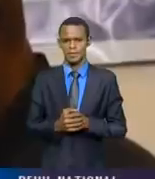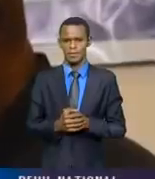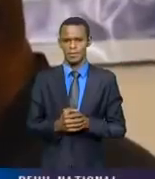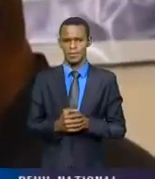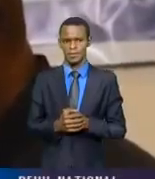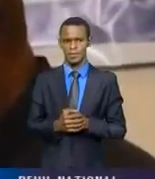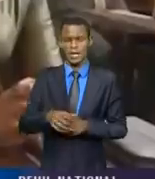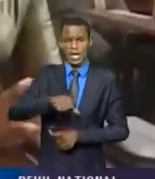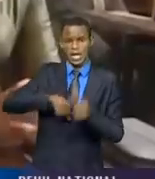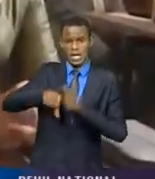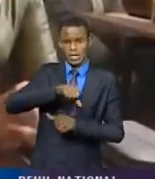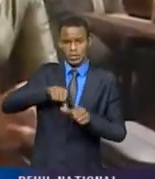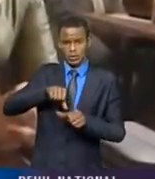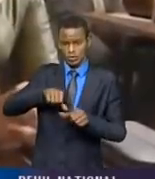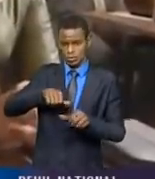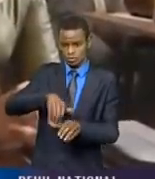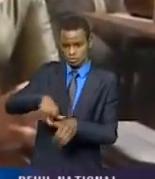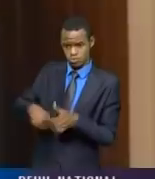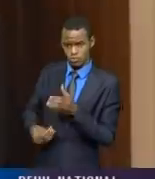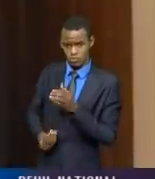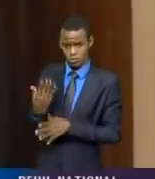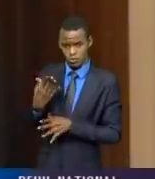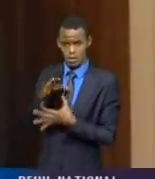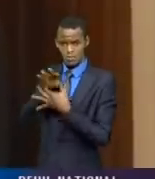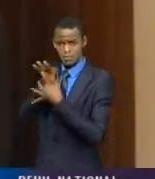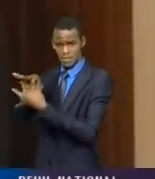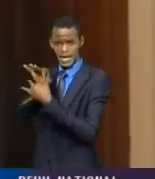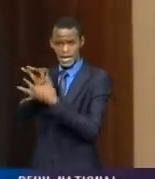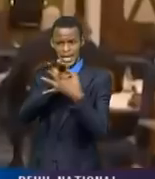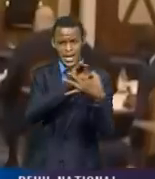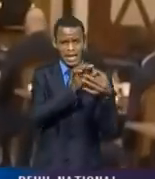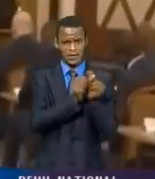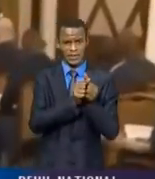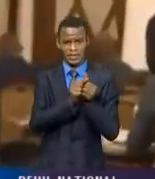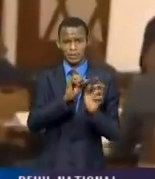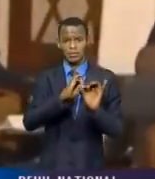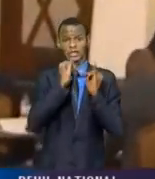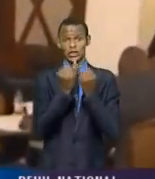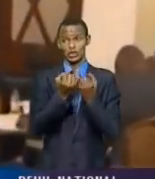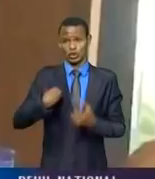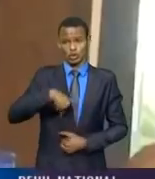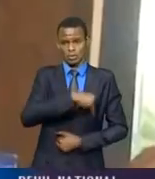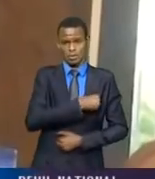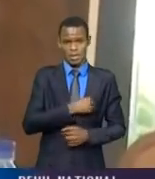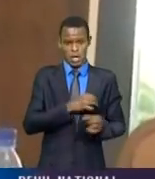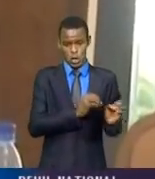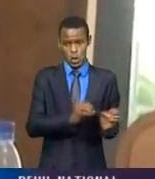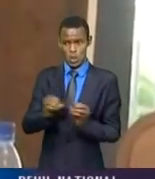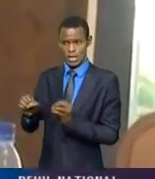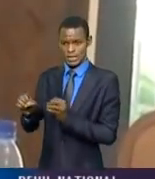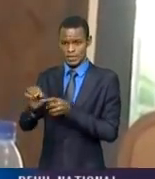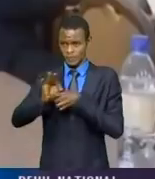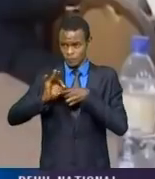et agricole en partenariat avec les institutions membres organise une formation des formateurs sir les